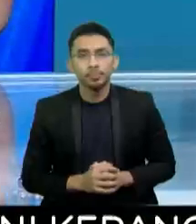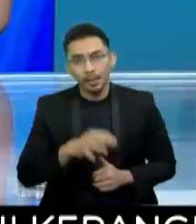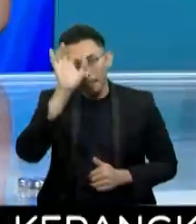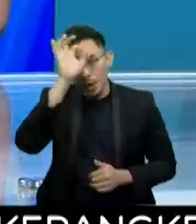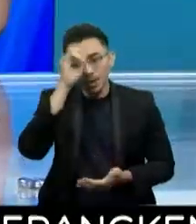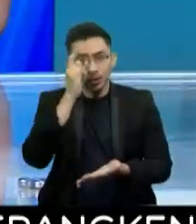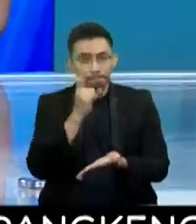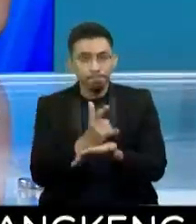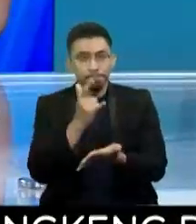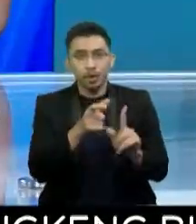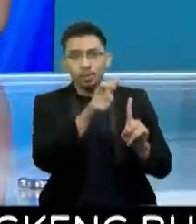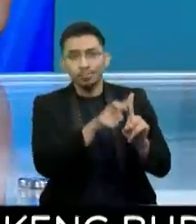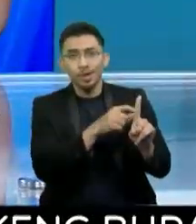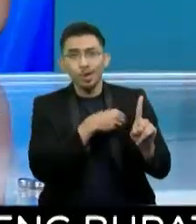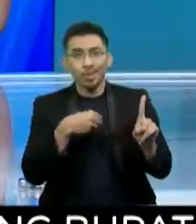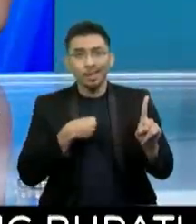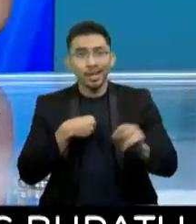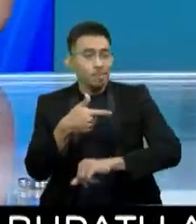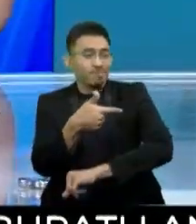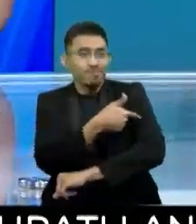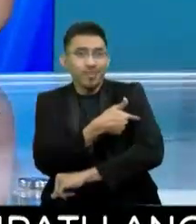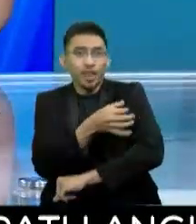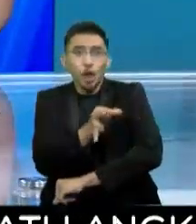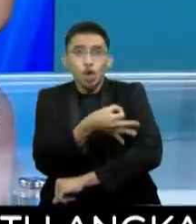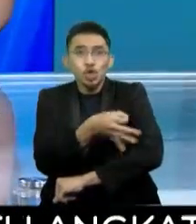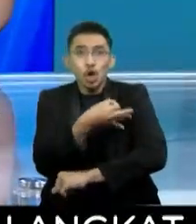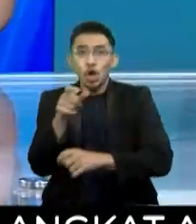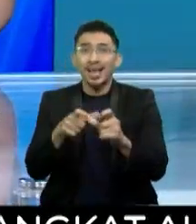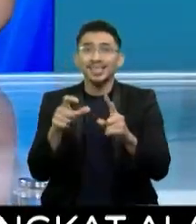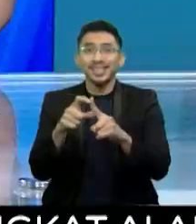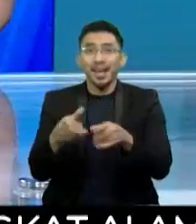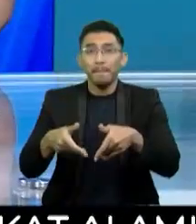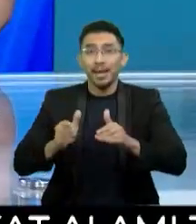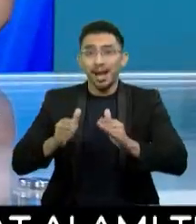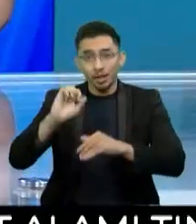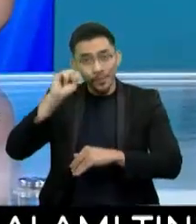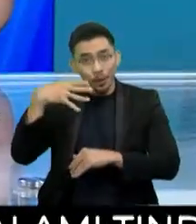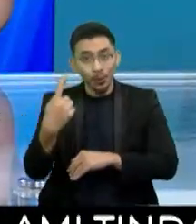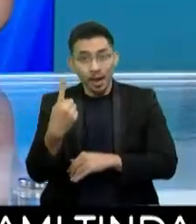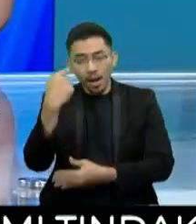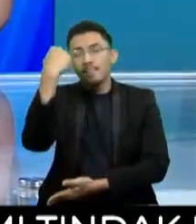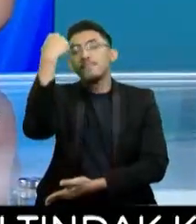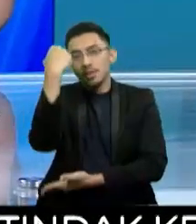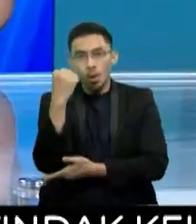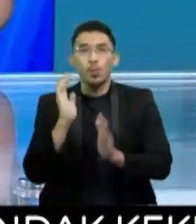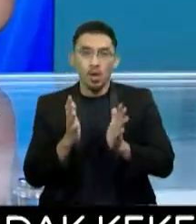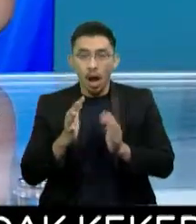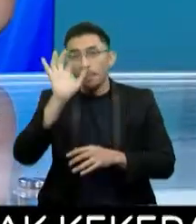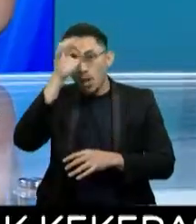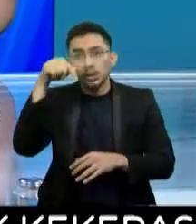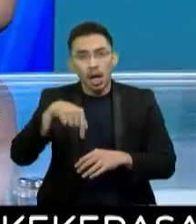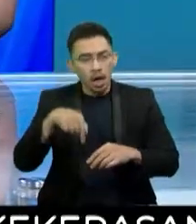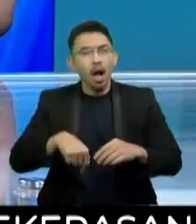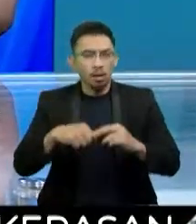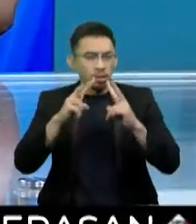Polisi menetapkan dokter yang menyuntikan vaksin kosong di sekolah dasar di Medan, Sumatera Utara sebagai tersangka. Polisi terus